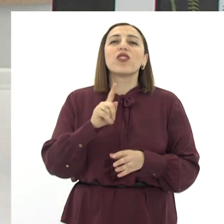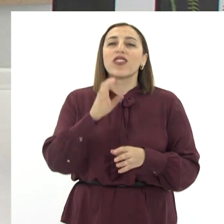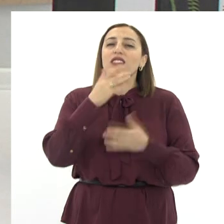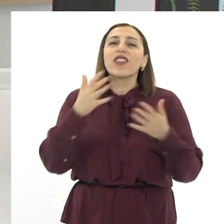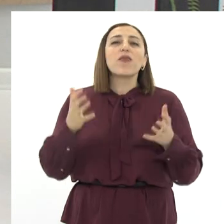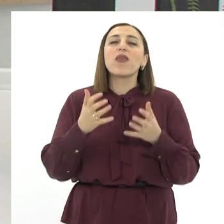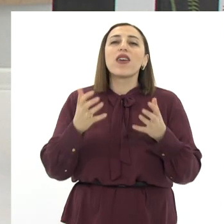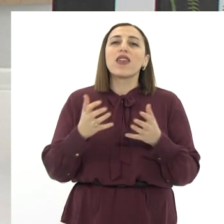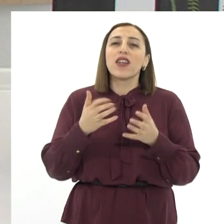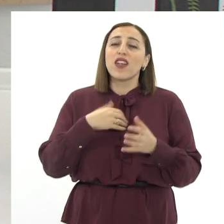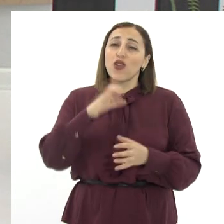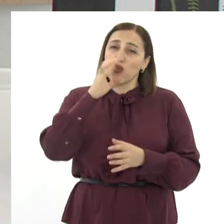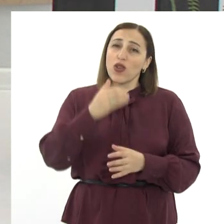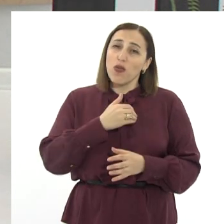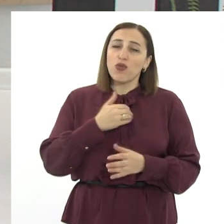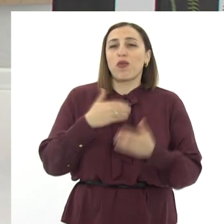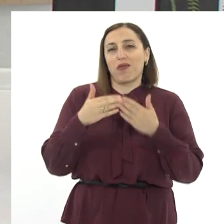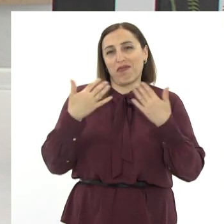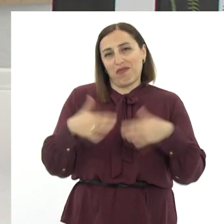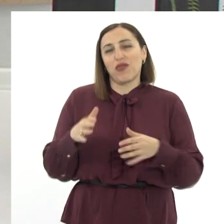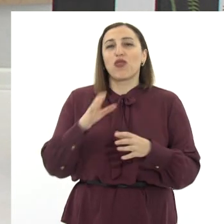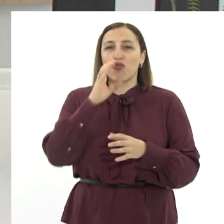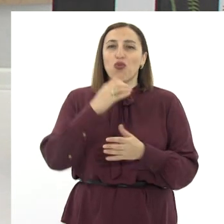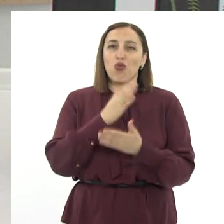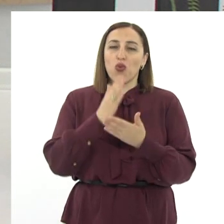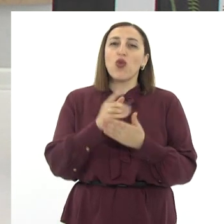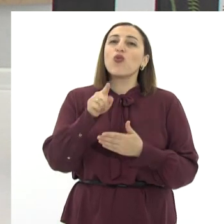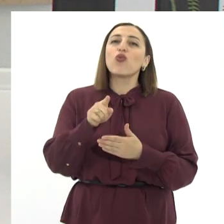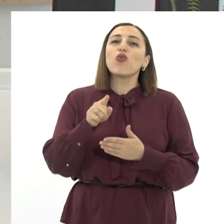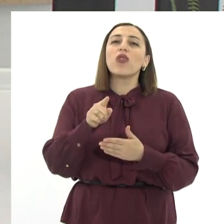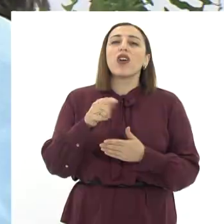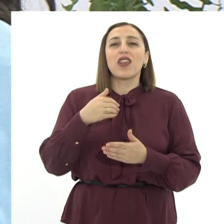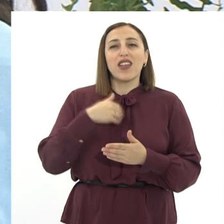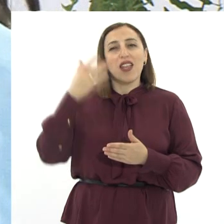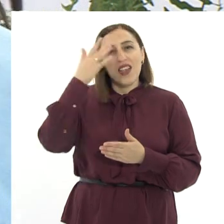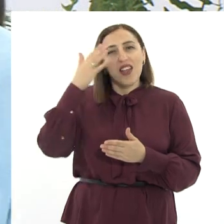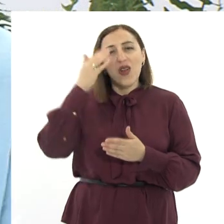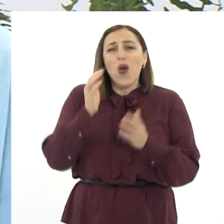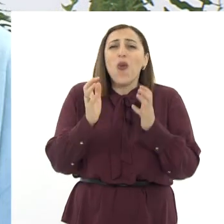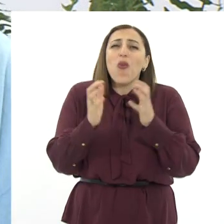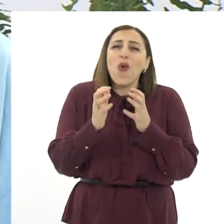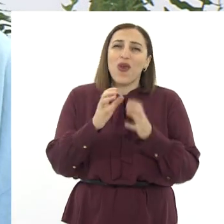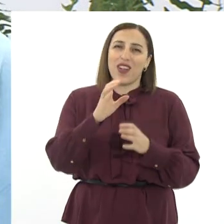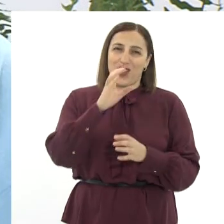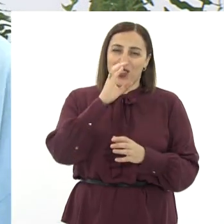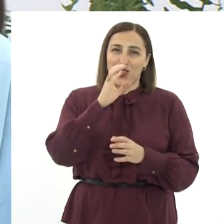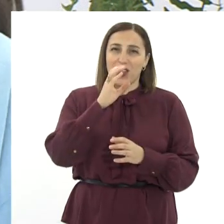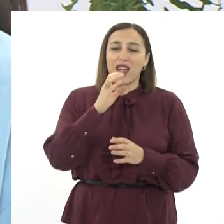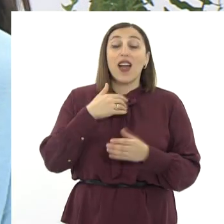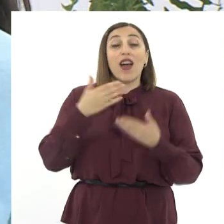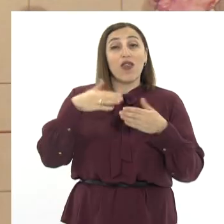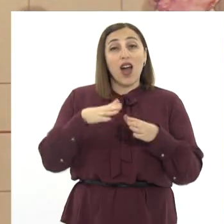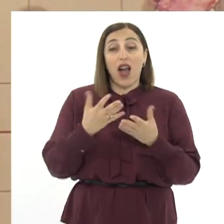կենթանի ես երազում կամ երազել պահել։ Ես երազել եմ պահել շուն եւ հասել եմ երազանքին, իսկ դու։ Իսկ ես երազել եմ պահել փոքրիկ չմեծացող